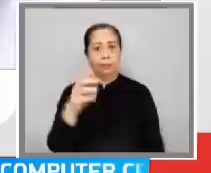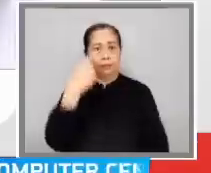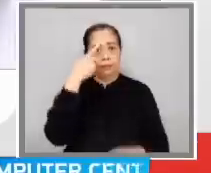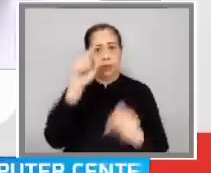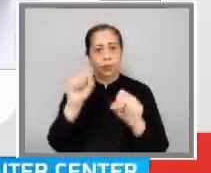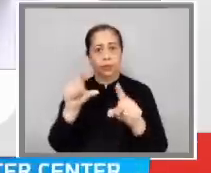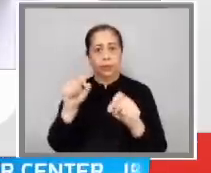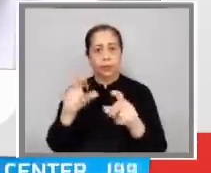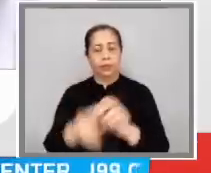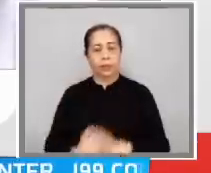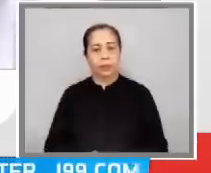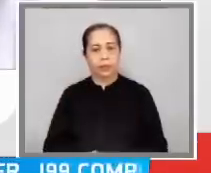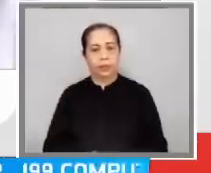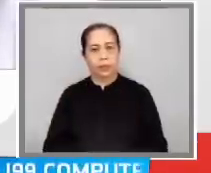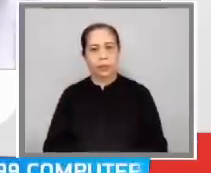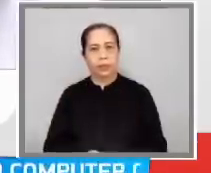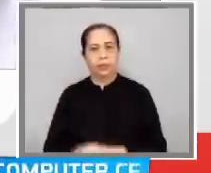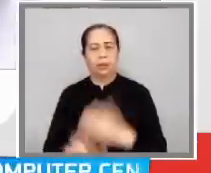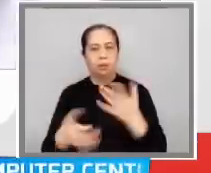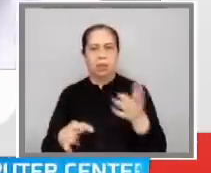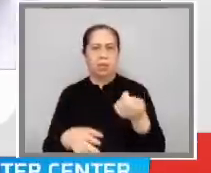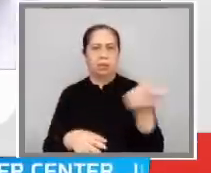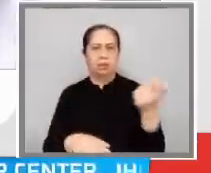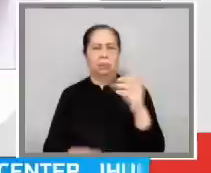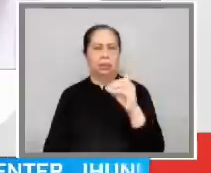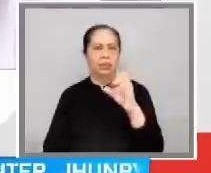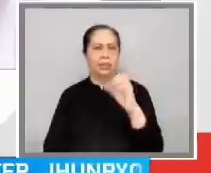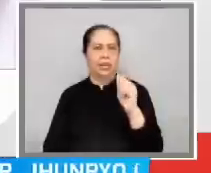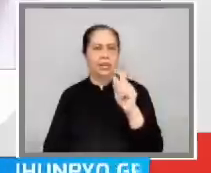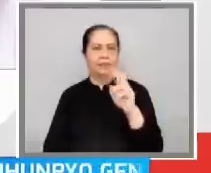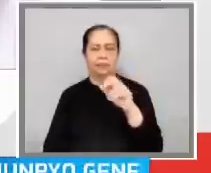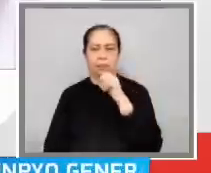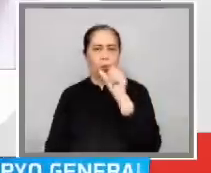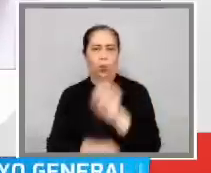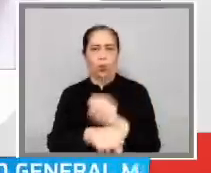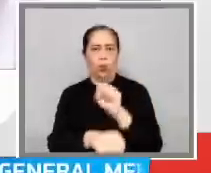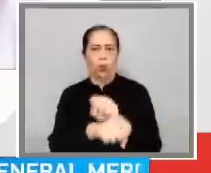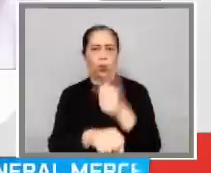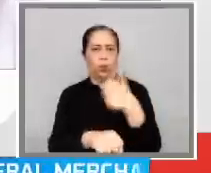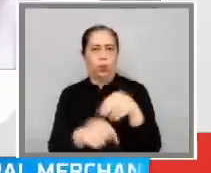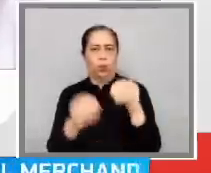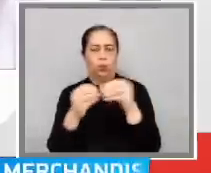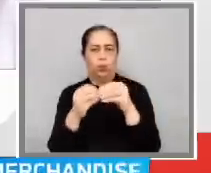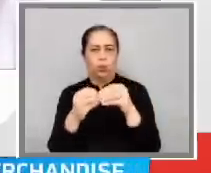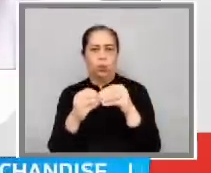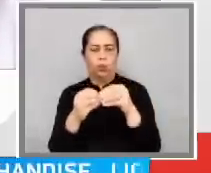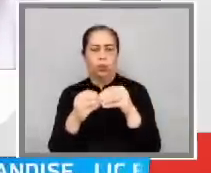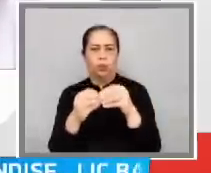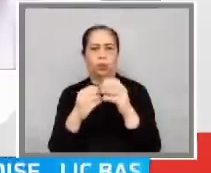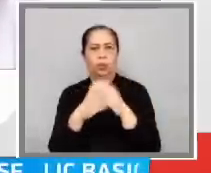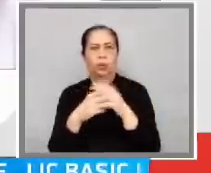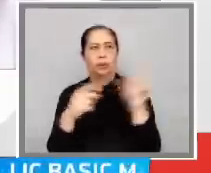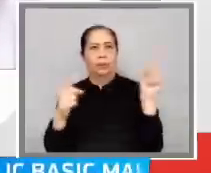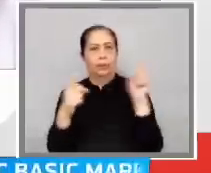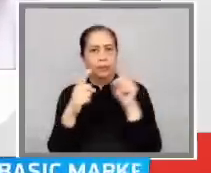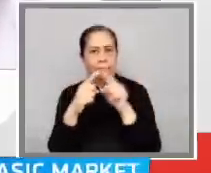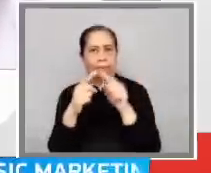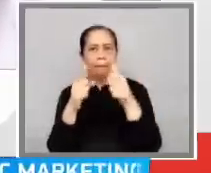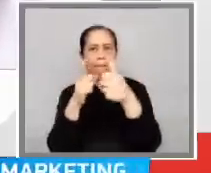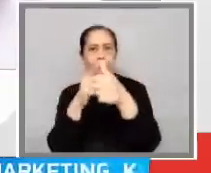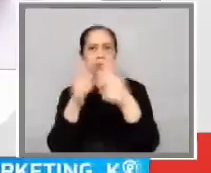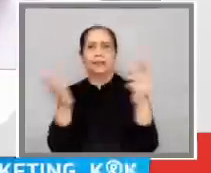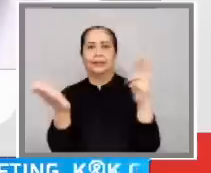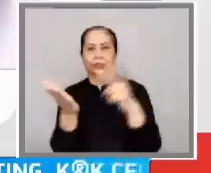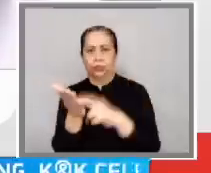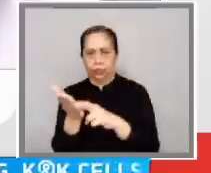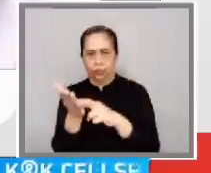public, deactivated na po yan. Hindi po yan magagamit ng ating mga subscribers until mag-register po sila. Okay.